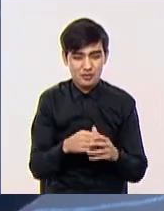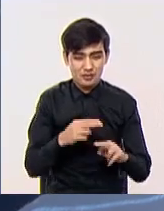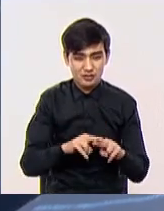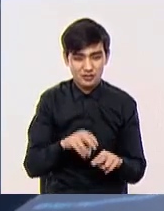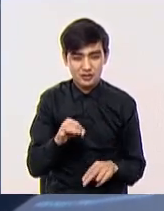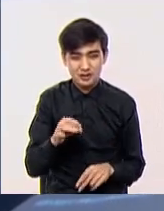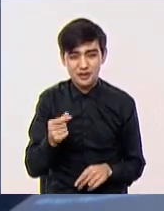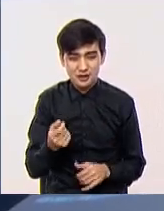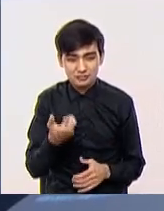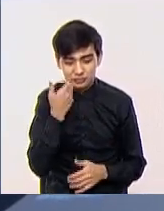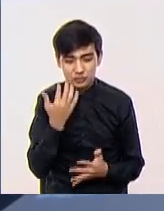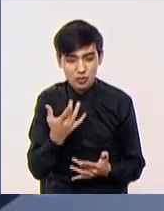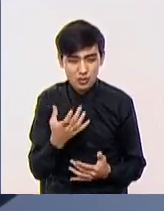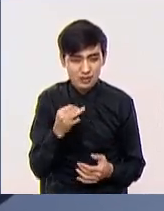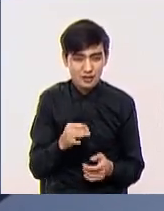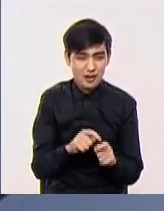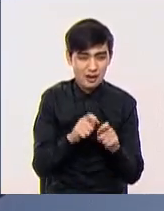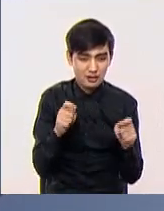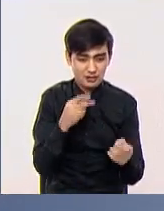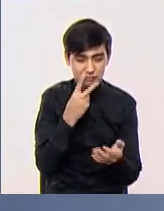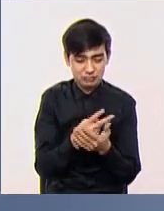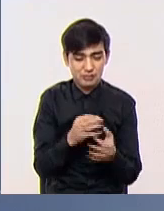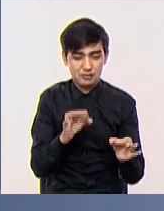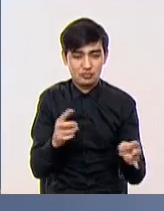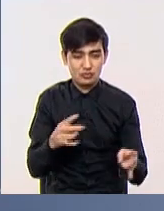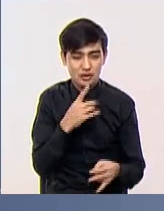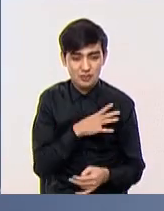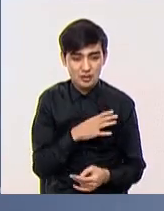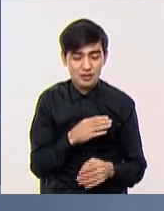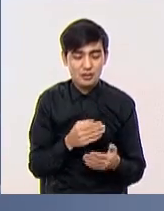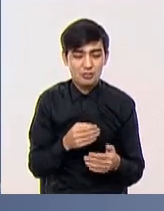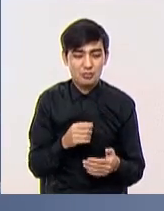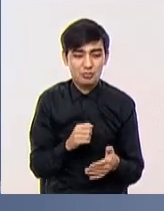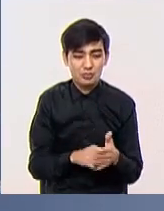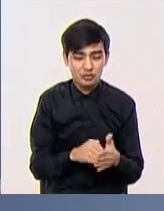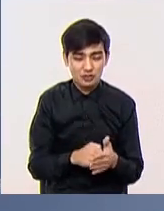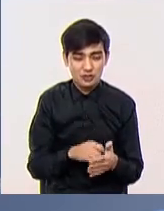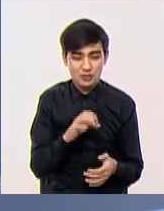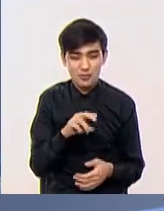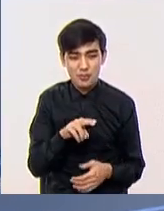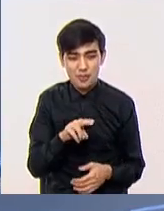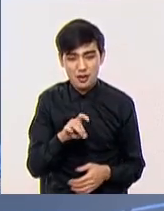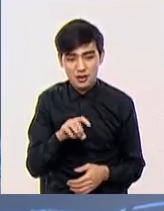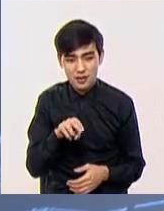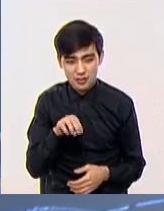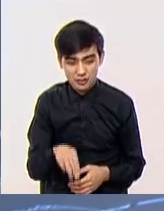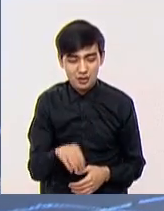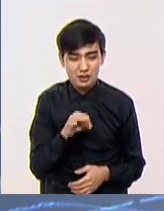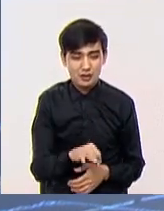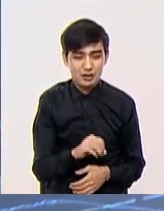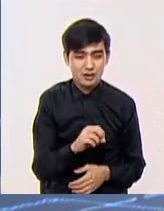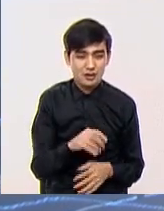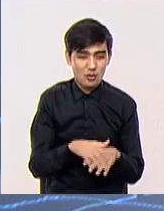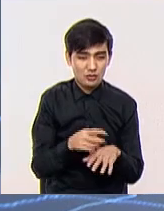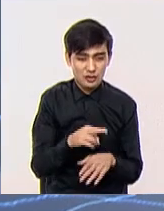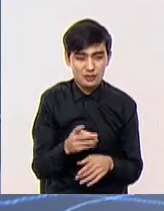мен табыстары туралы ақпарат ашық болуға жеттейді. Себебі парламент пен қоғам үшін квазикәсіп орындардың қаржына қайда,